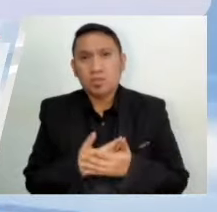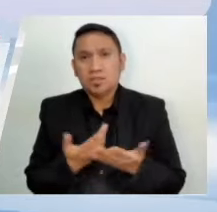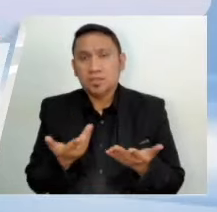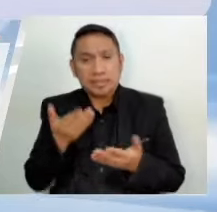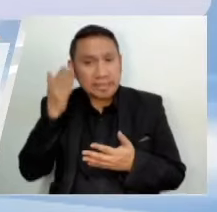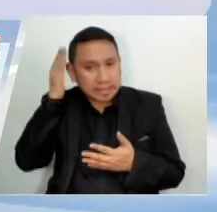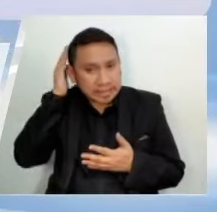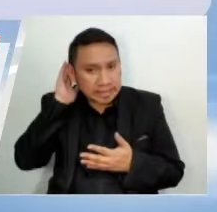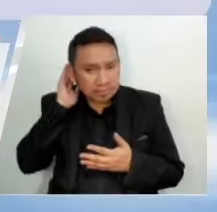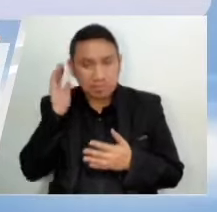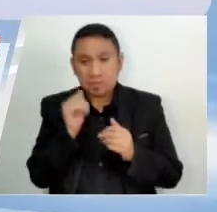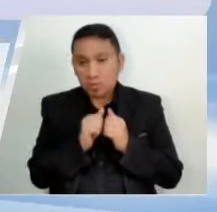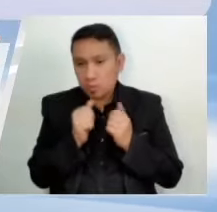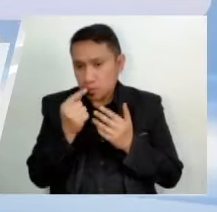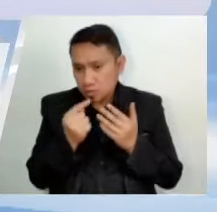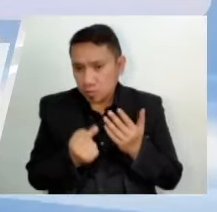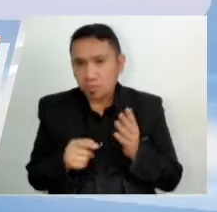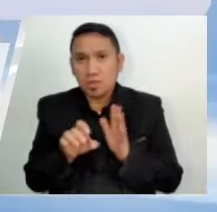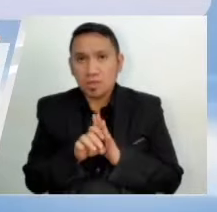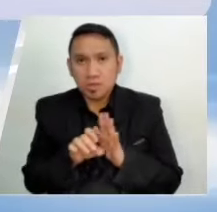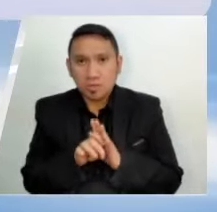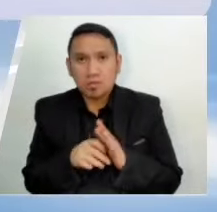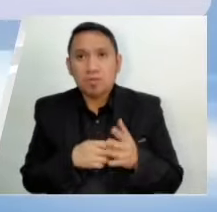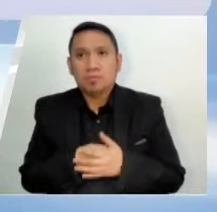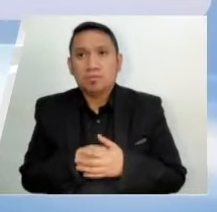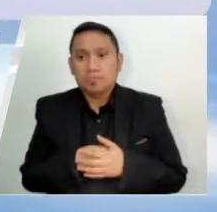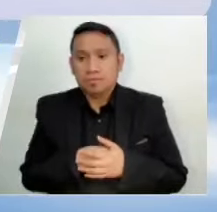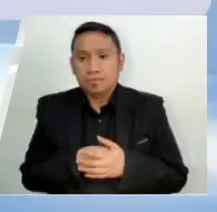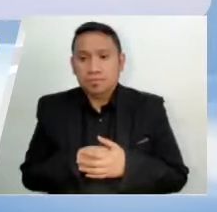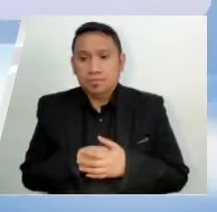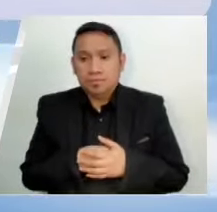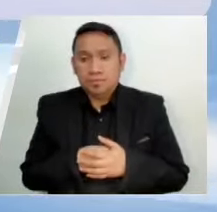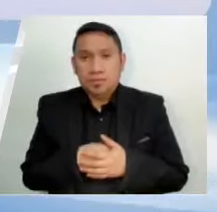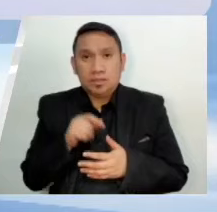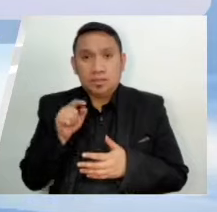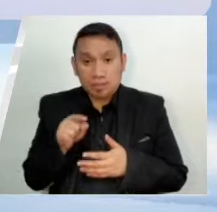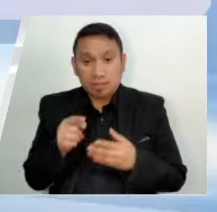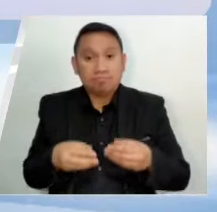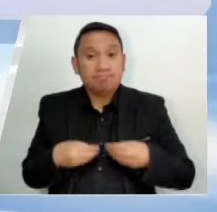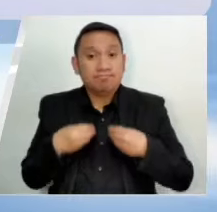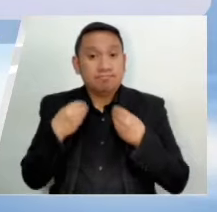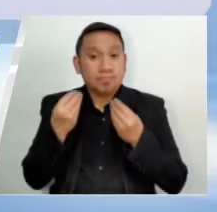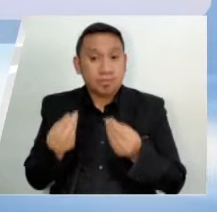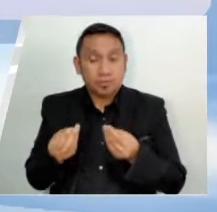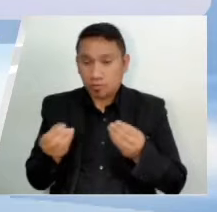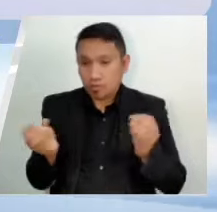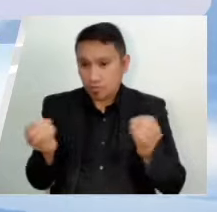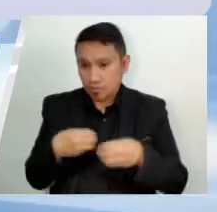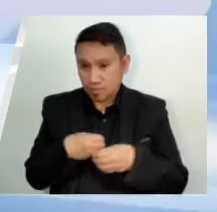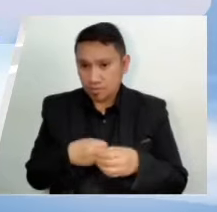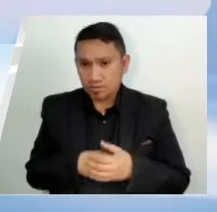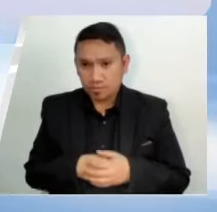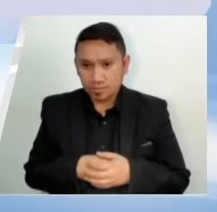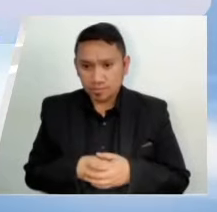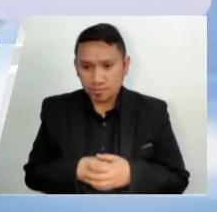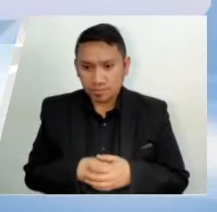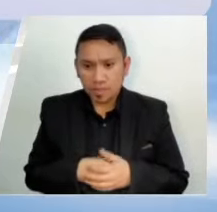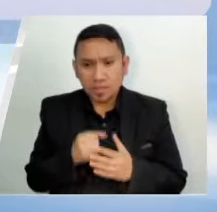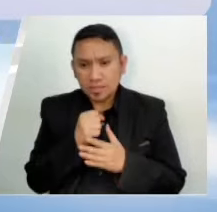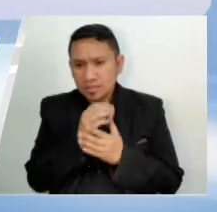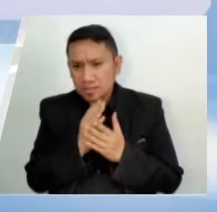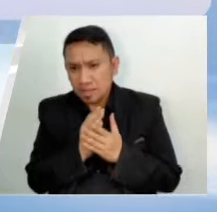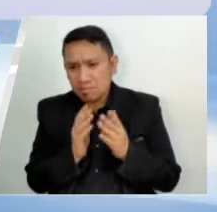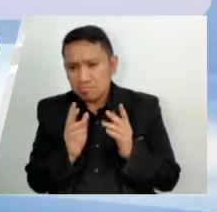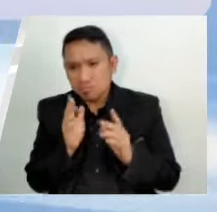ibig sabihin yung mga maitupad, AIDS, ganyan, idadaan sa Speaker's Office. Yung iba, kilala naman natin